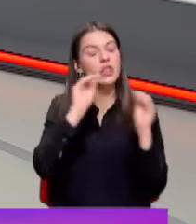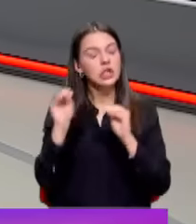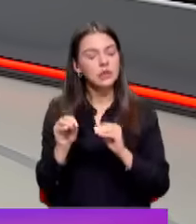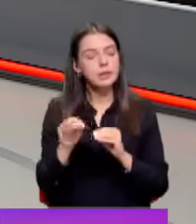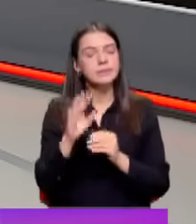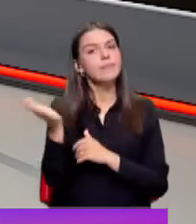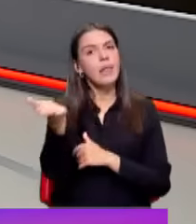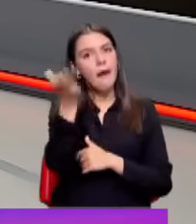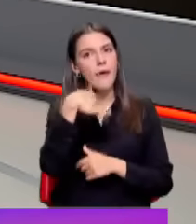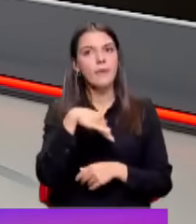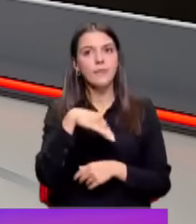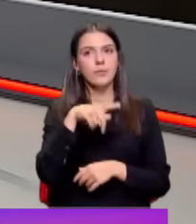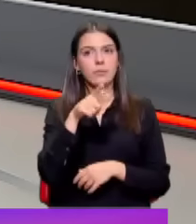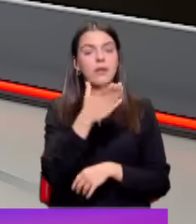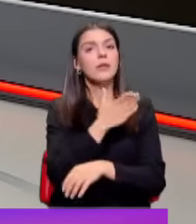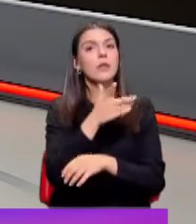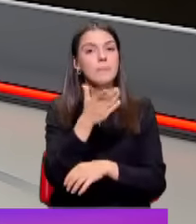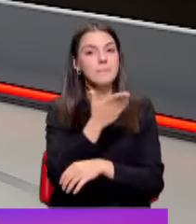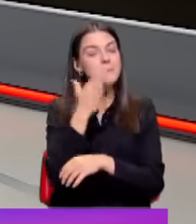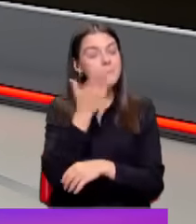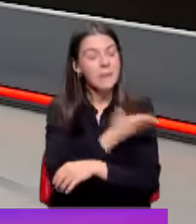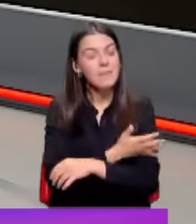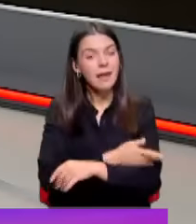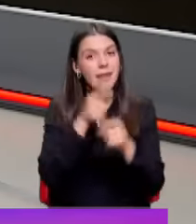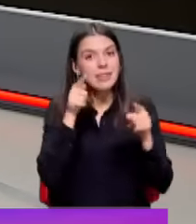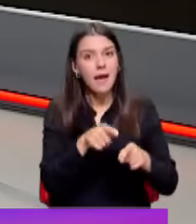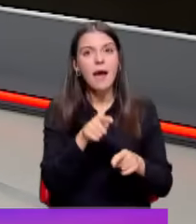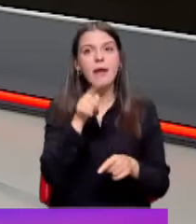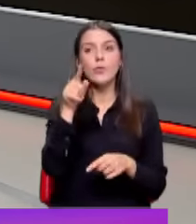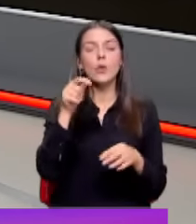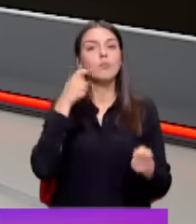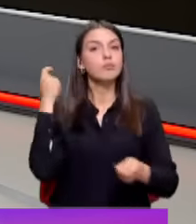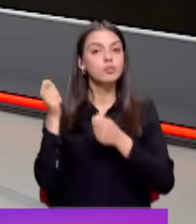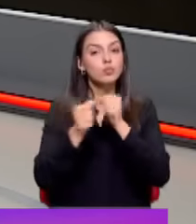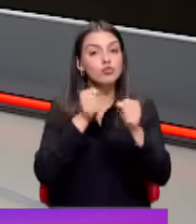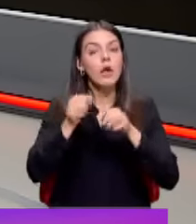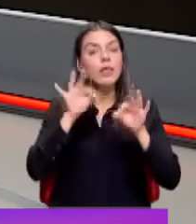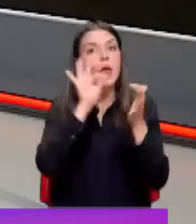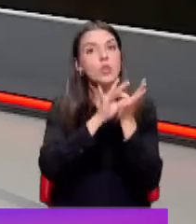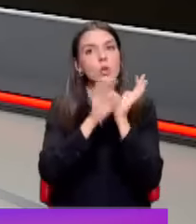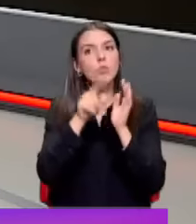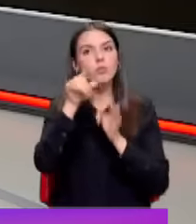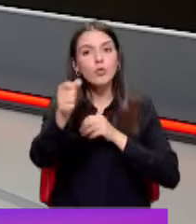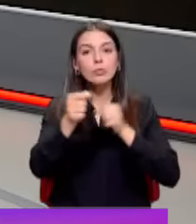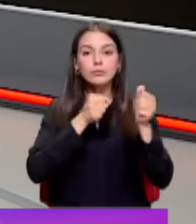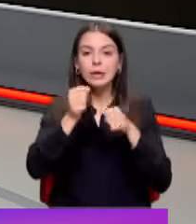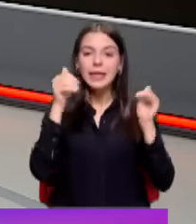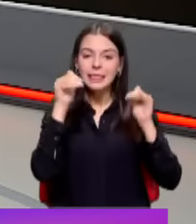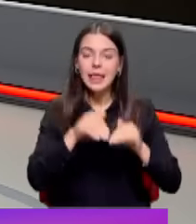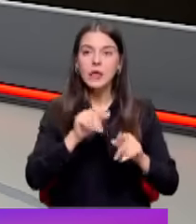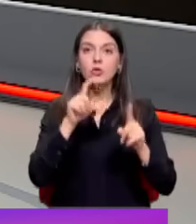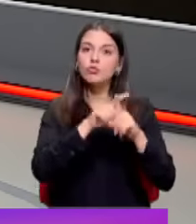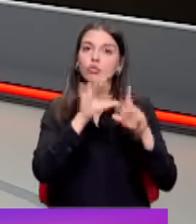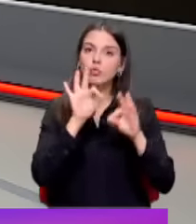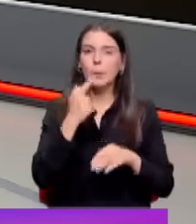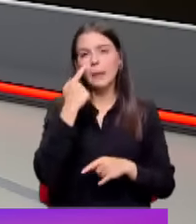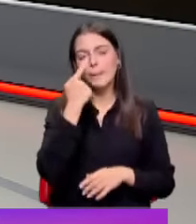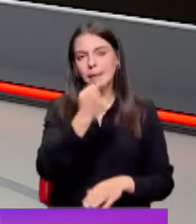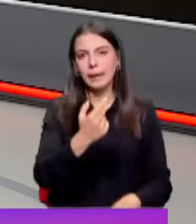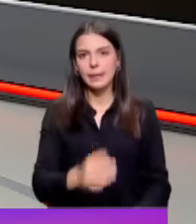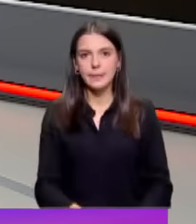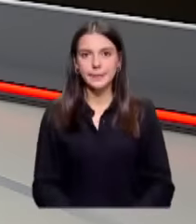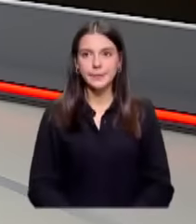gelin yurttan yangın manzaralarına, mücadele noktalarına, o mücadelenin geldiği seviyelere bakalım.